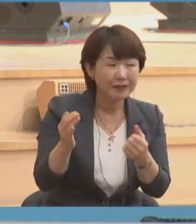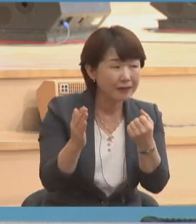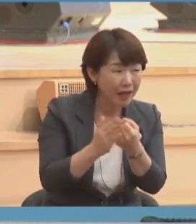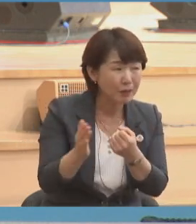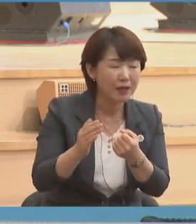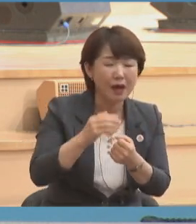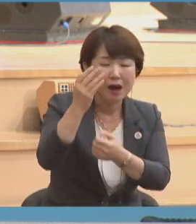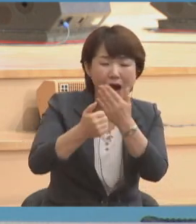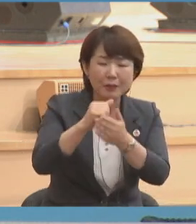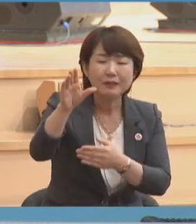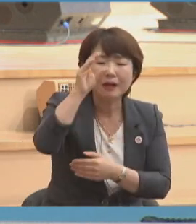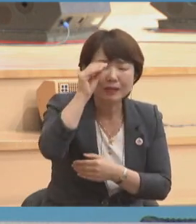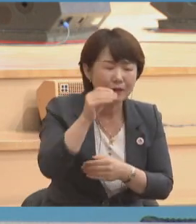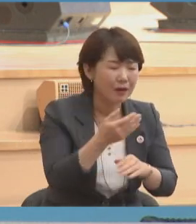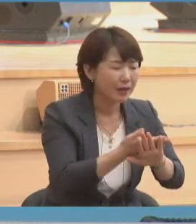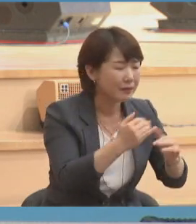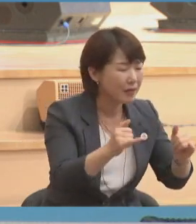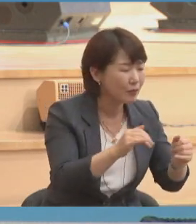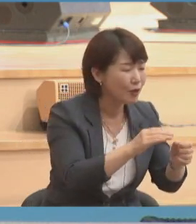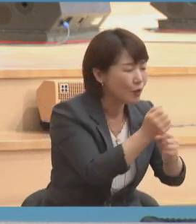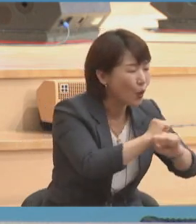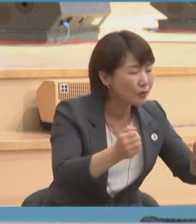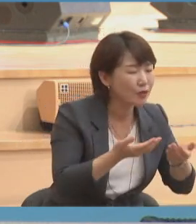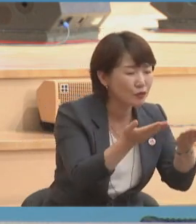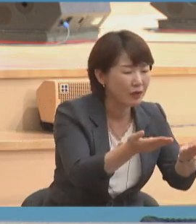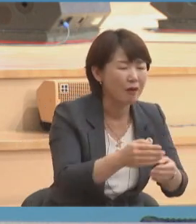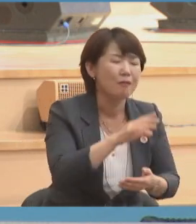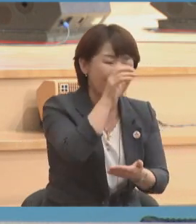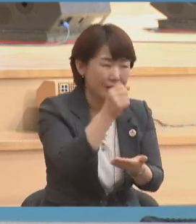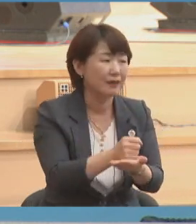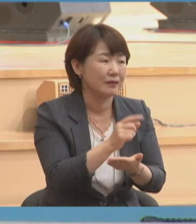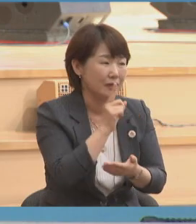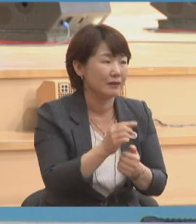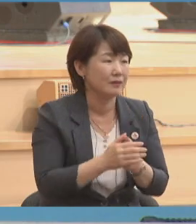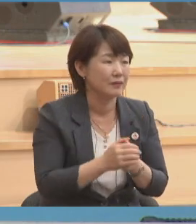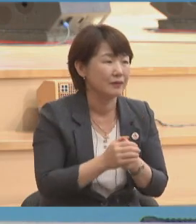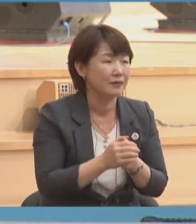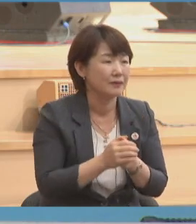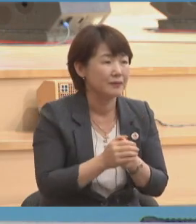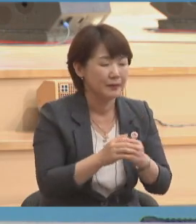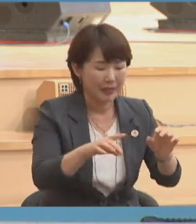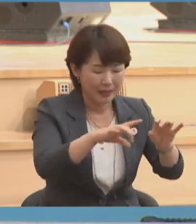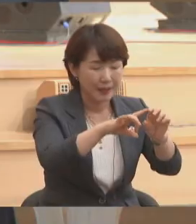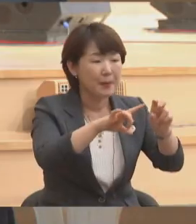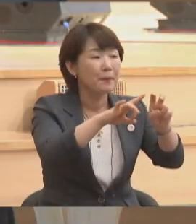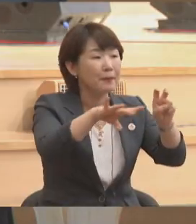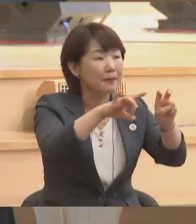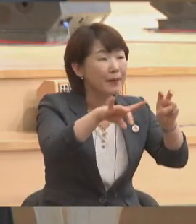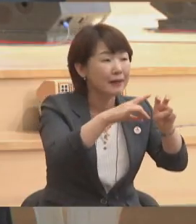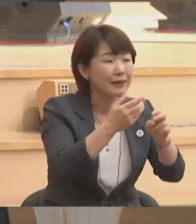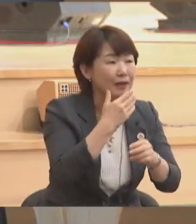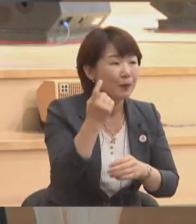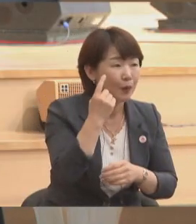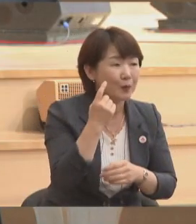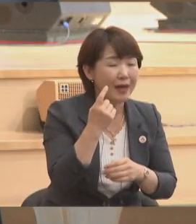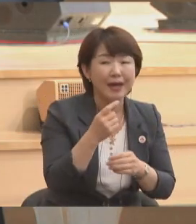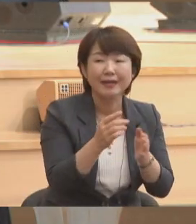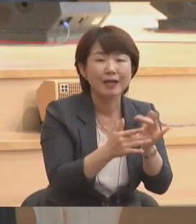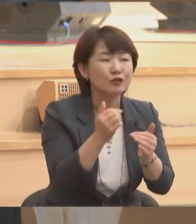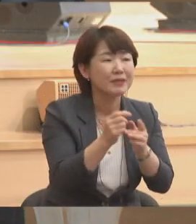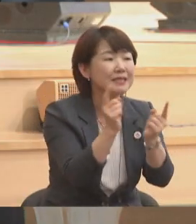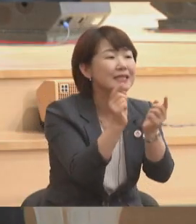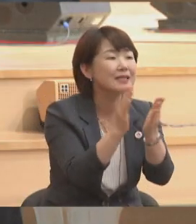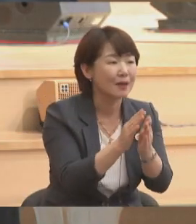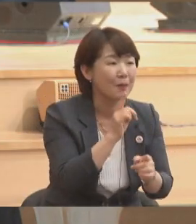사람을 용서하는 것이 마땅하다, 그 말인 거예요. 자, 마태복음에 이걸 주님이 직접 하셨어요. 주님의 음성을 한번 들어볼까요?